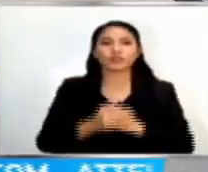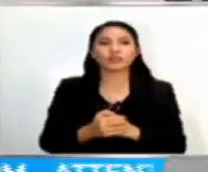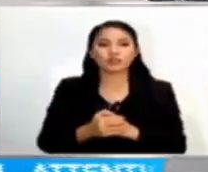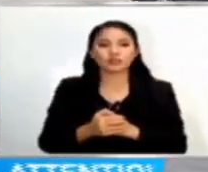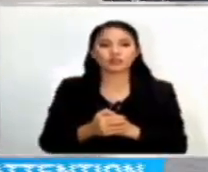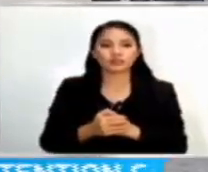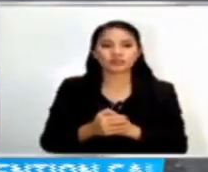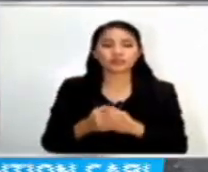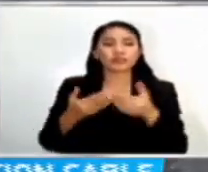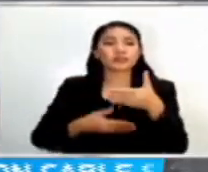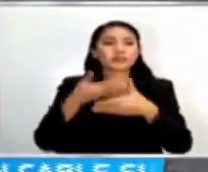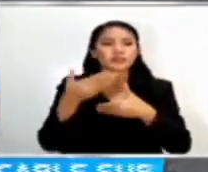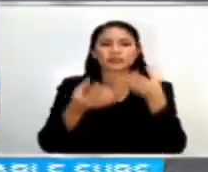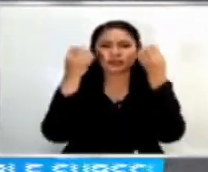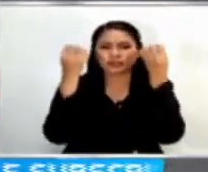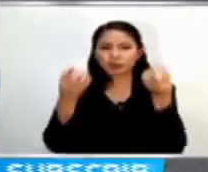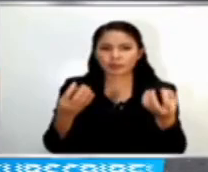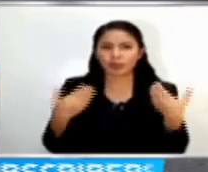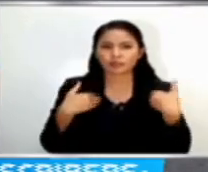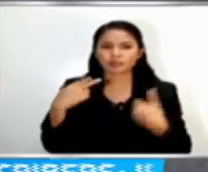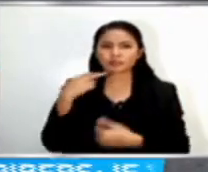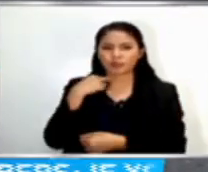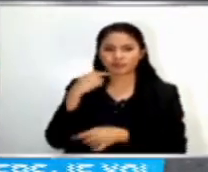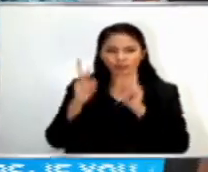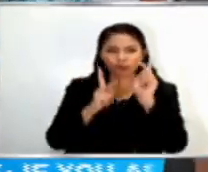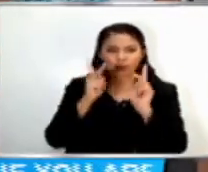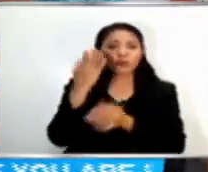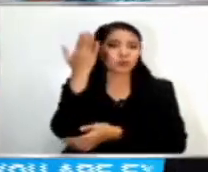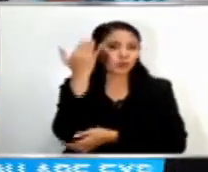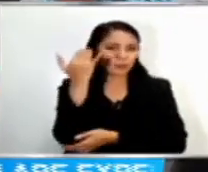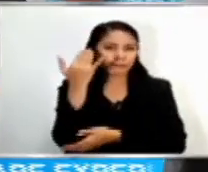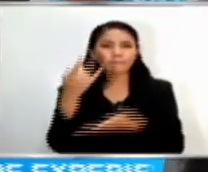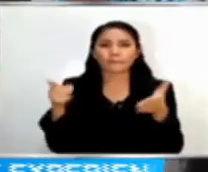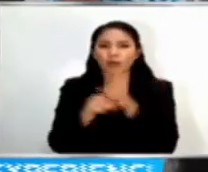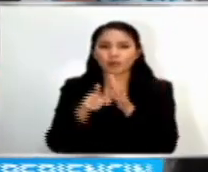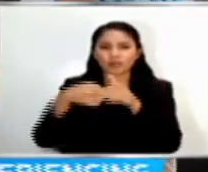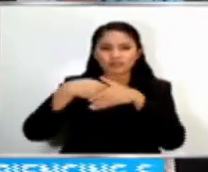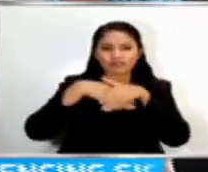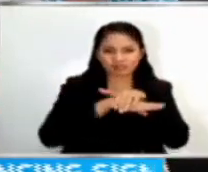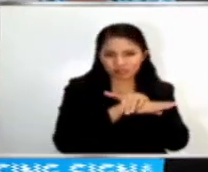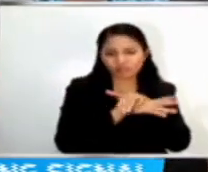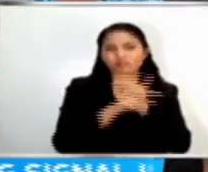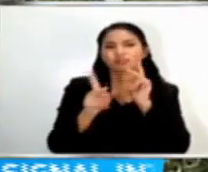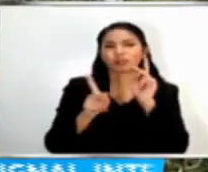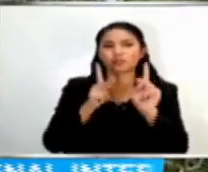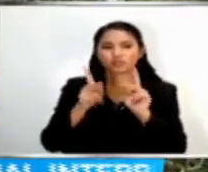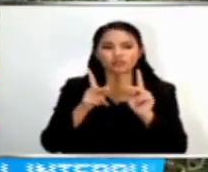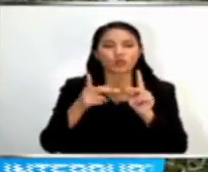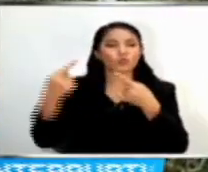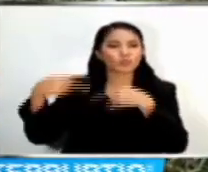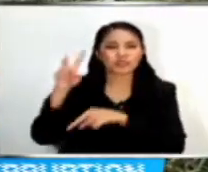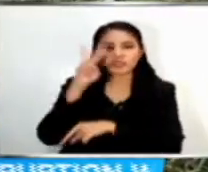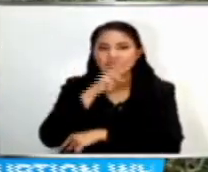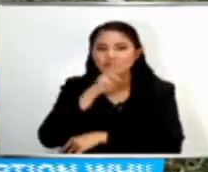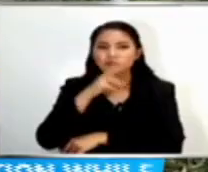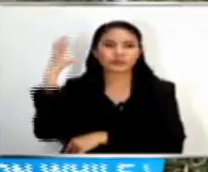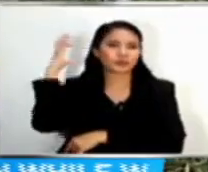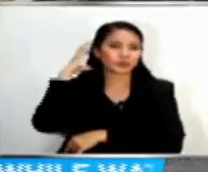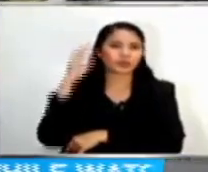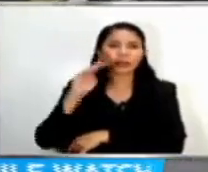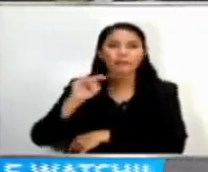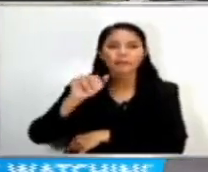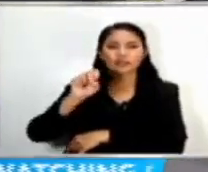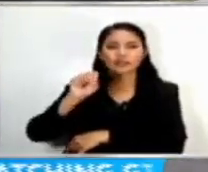bayan ng Del Gallego. Hindi na kasi pinayagang makapasok ng Bicol ang mga papuntang Visayas, Mindanao, Masbate at Catanduanes dahil sa